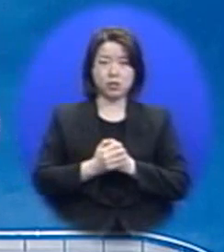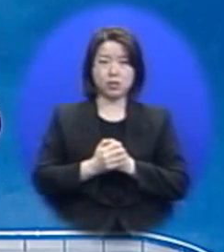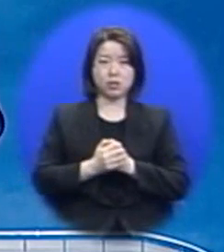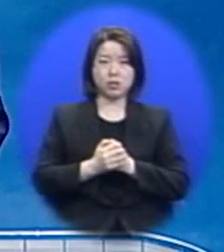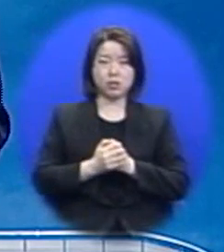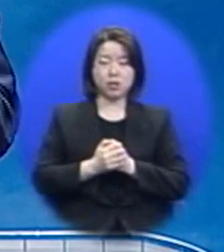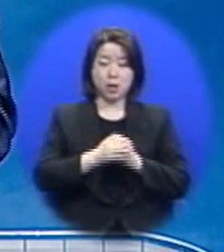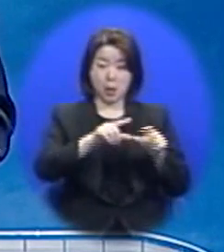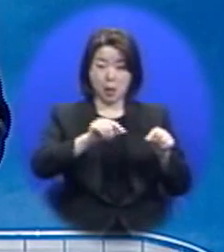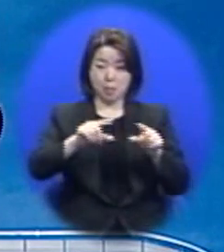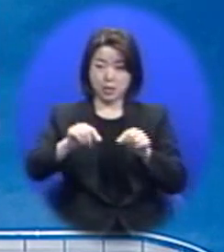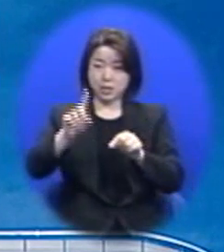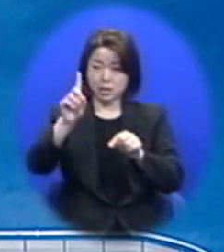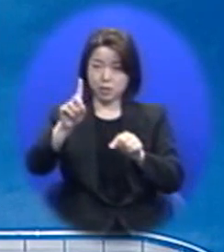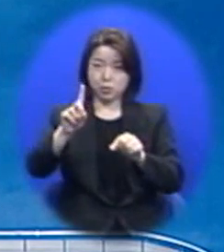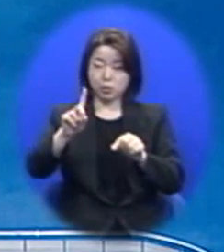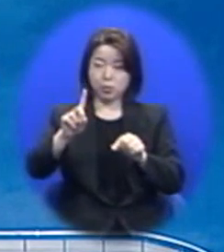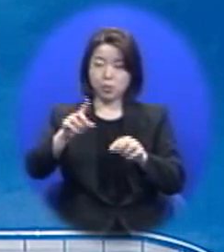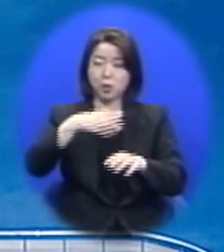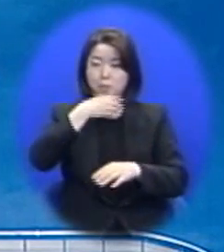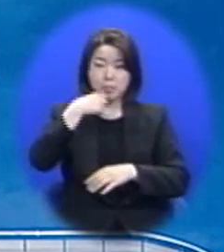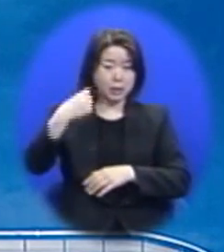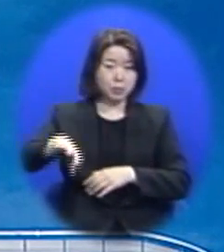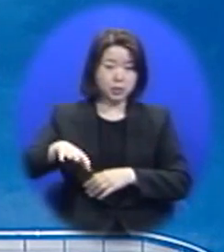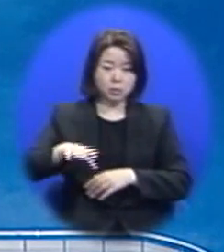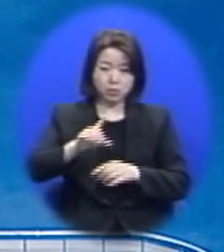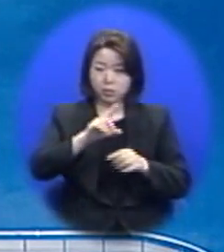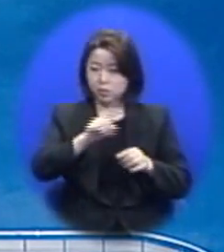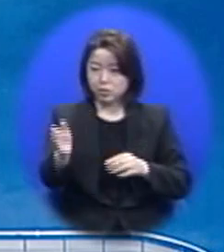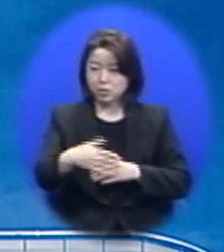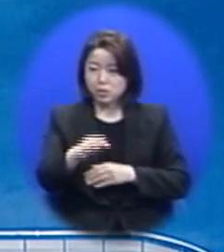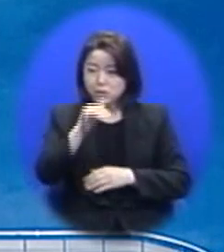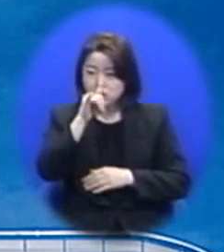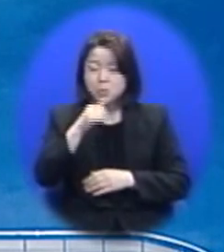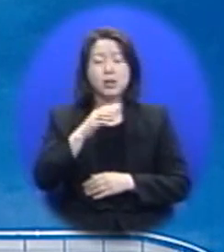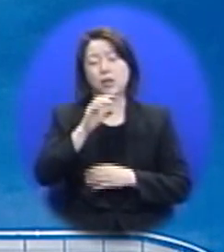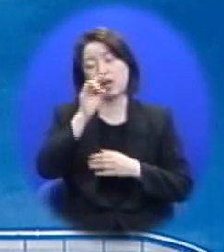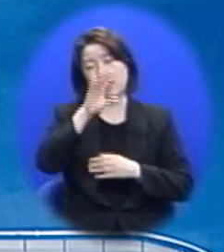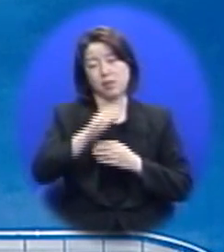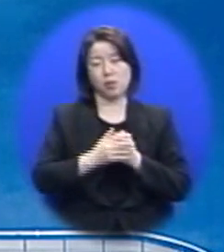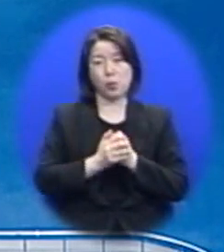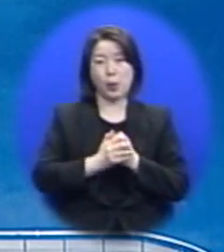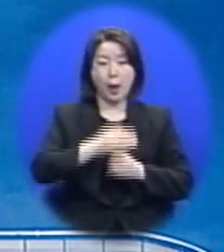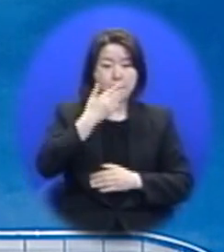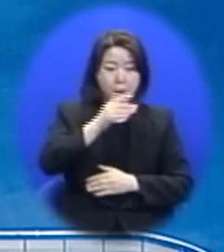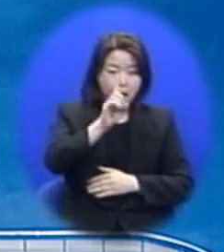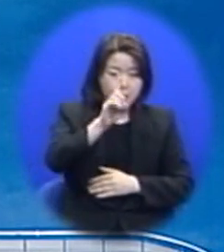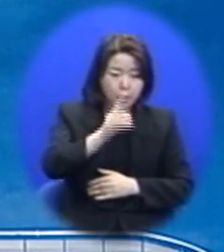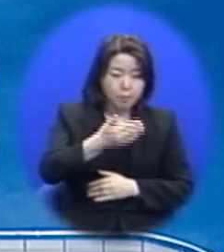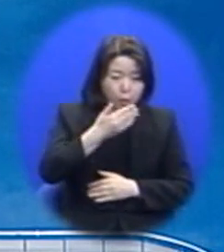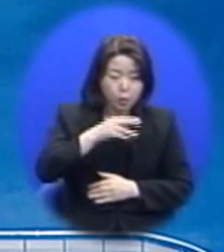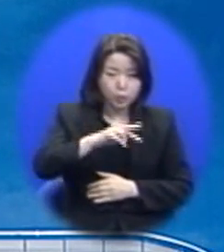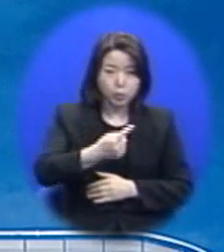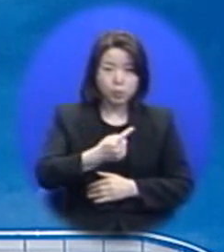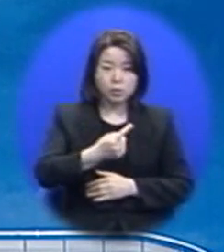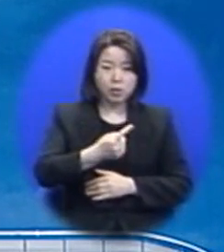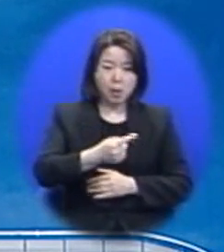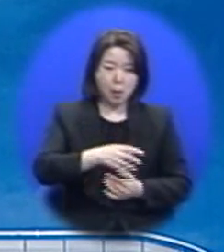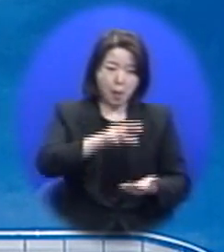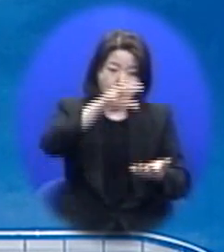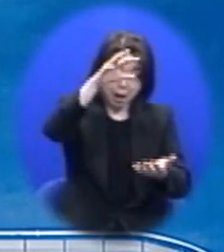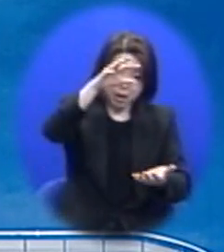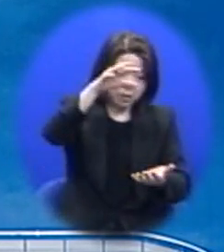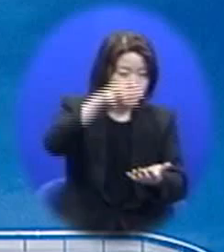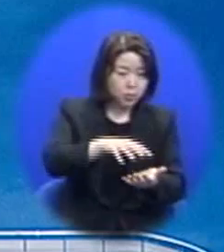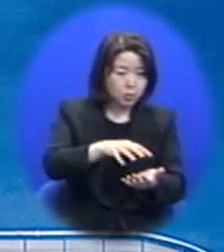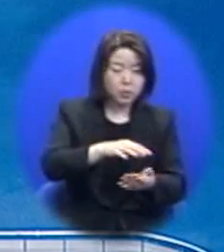반찬 하나도 맛있는 반찬, 맛없는 반찬이 없어야 돼요. 밥을 하나 먹어도 적게 먹었다, 많이 먹었다가